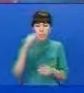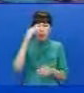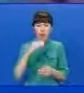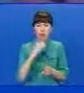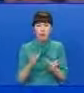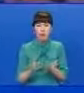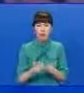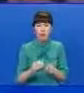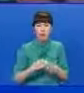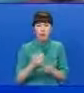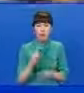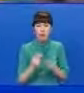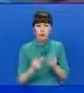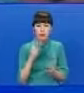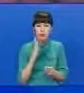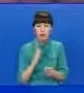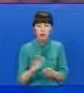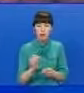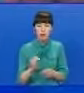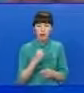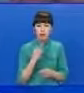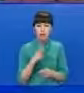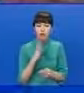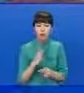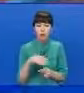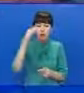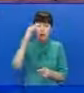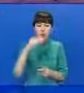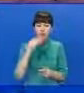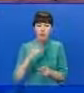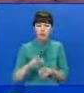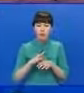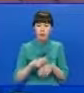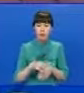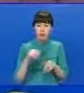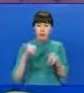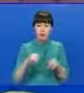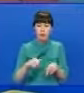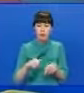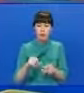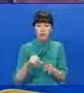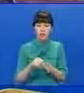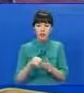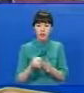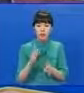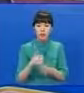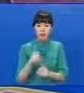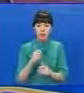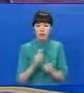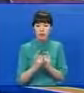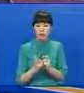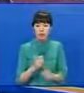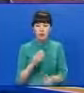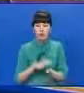теннисқа барып жүрдім. Кейін қызығып кеттім. Кейін папа осы жерге әкелді. Осы жерде қатысып жүрмін. Тартыс өткен